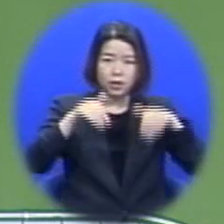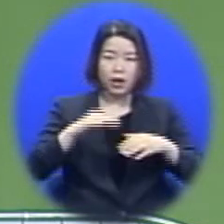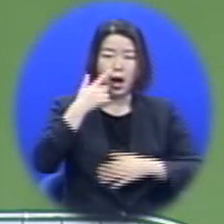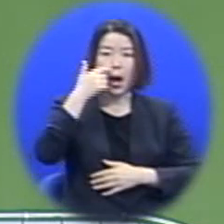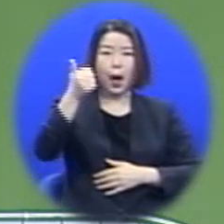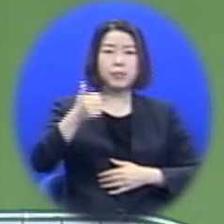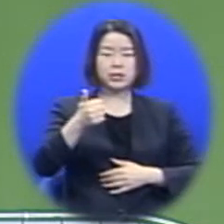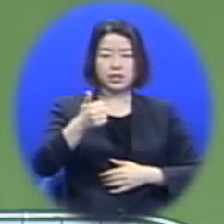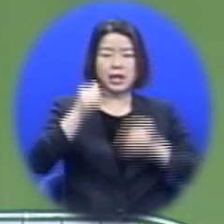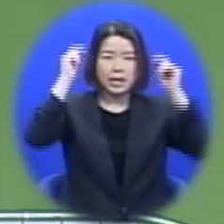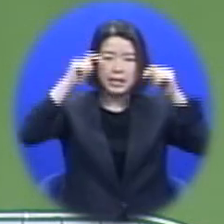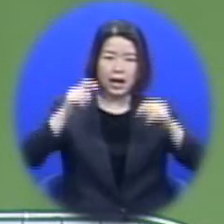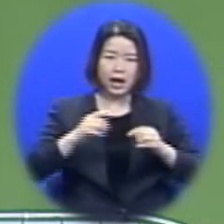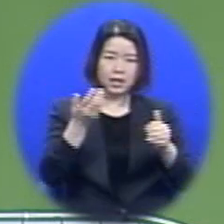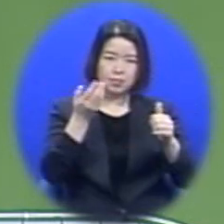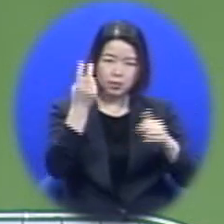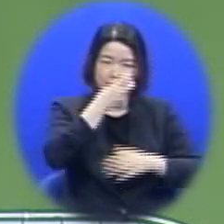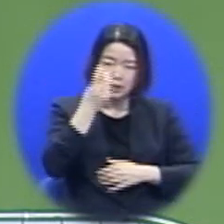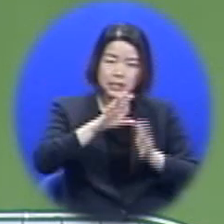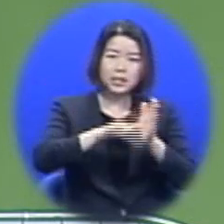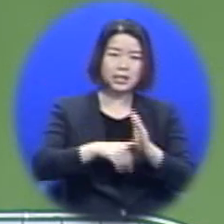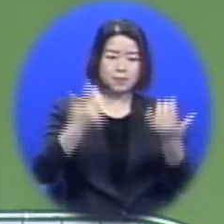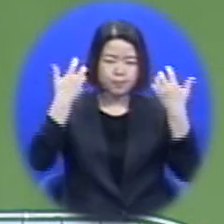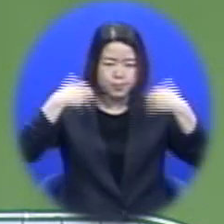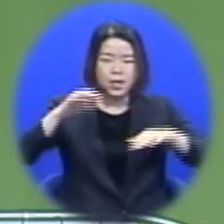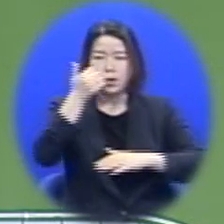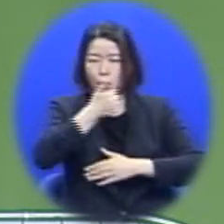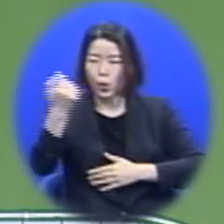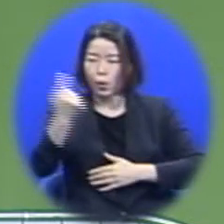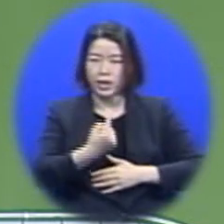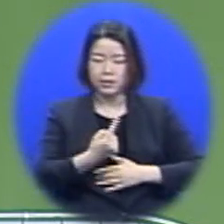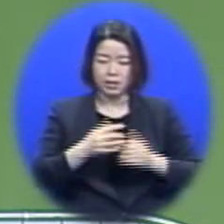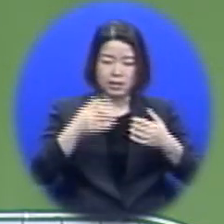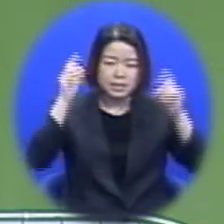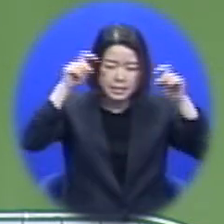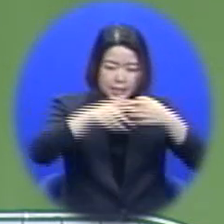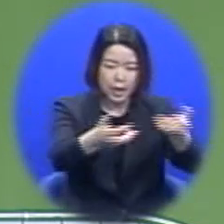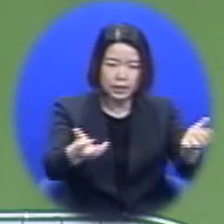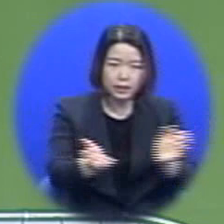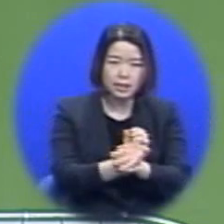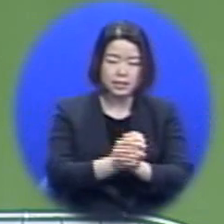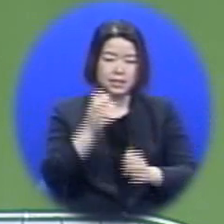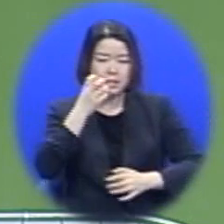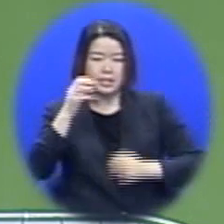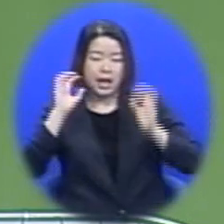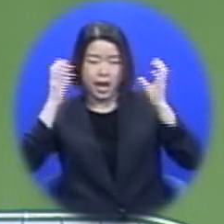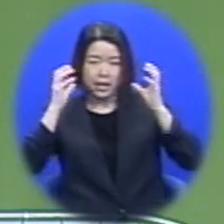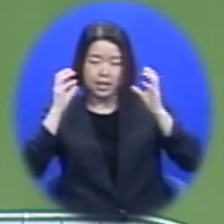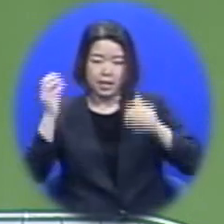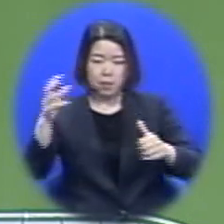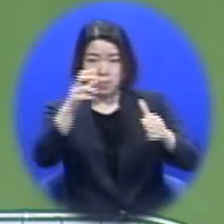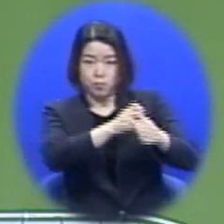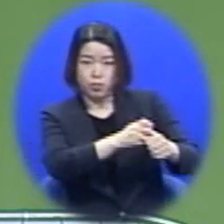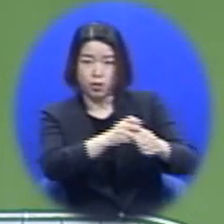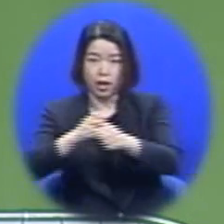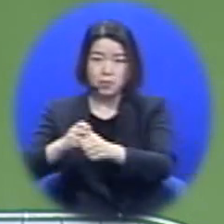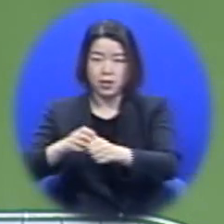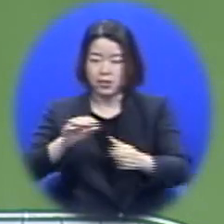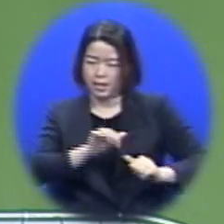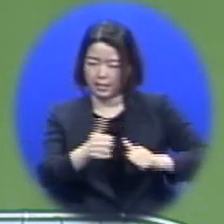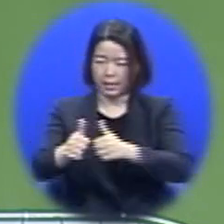지킬 때에 사자나 곰이 와서 양떼에서 새끼를 물어가면 내가 따라가서 그것을 치고 그 입에서